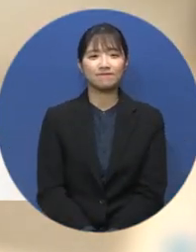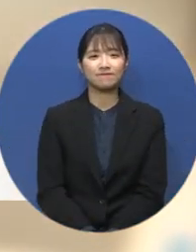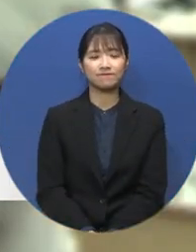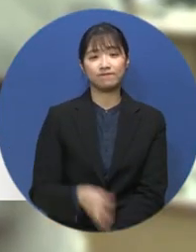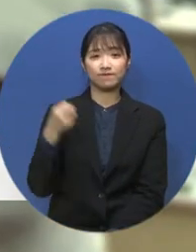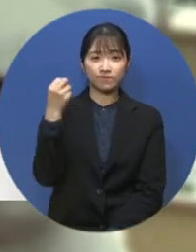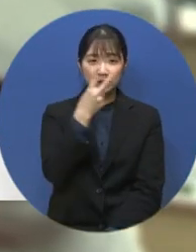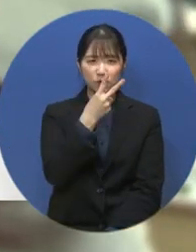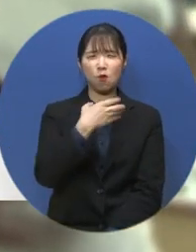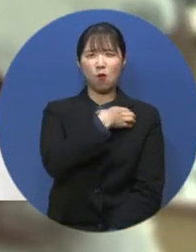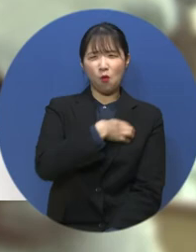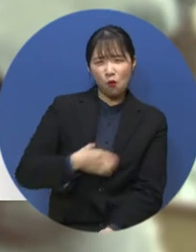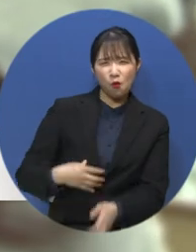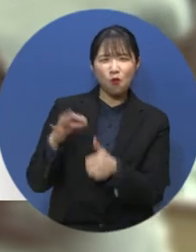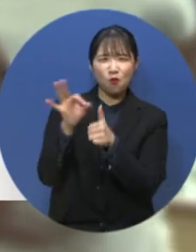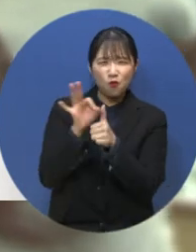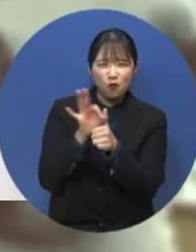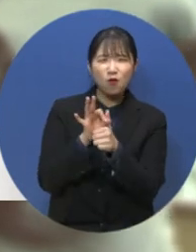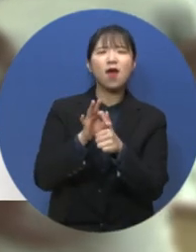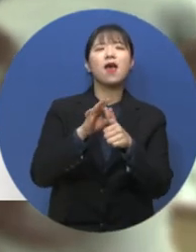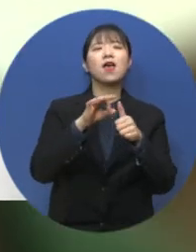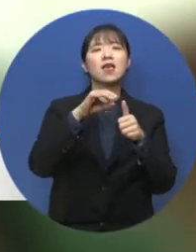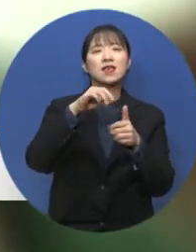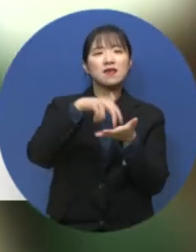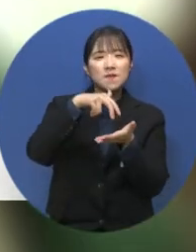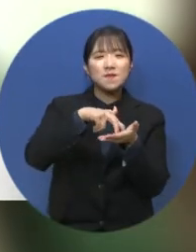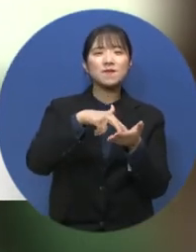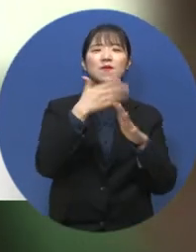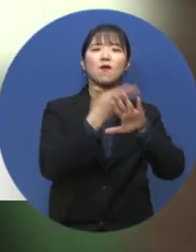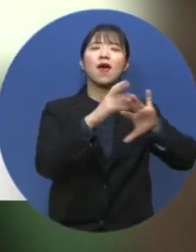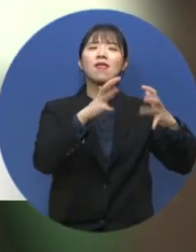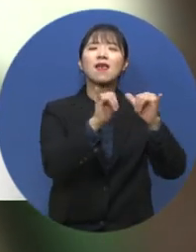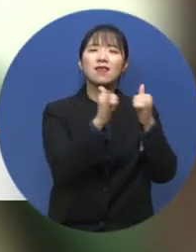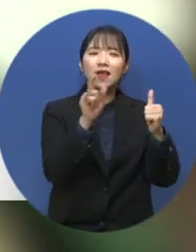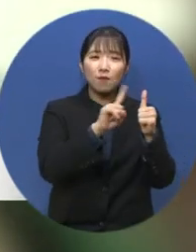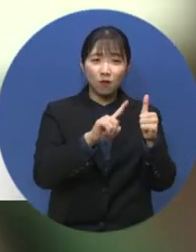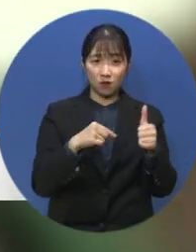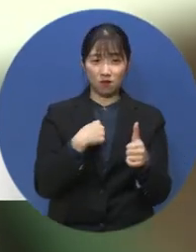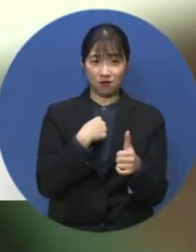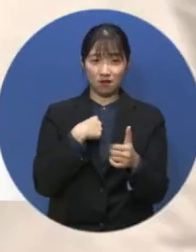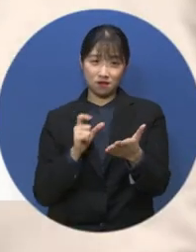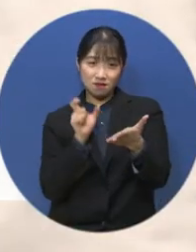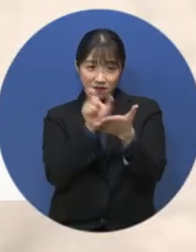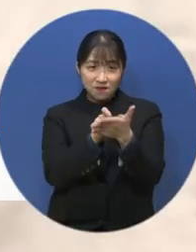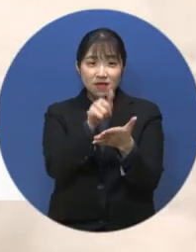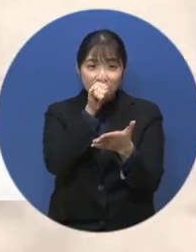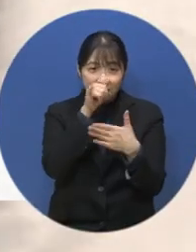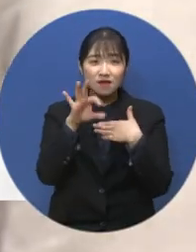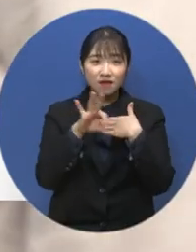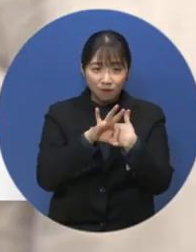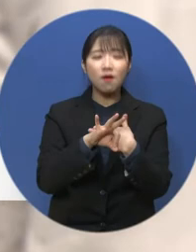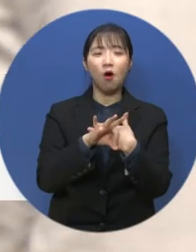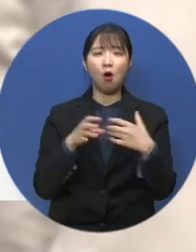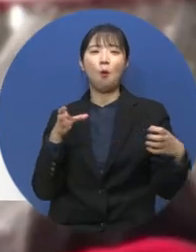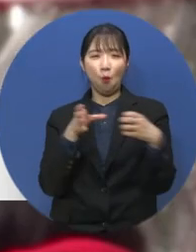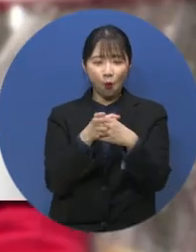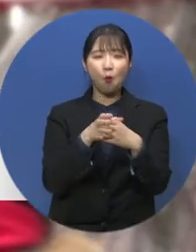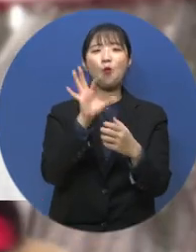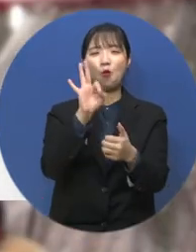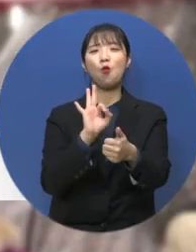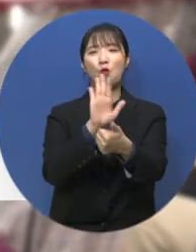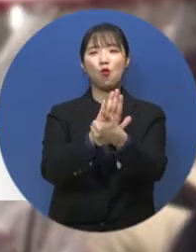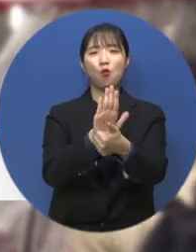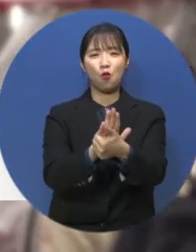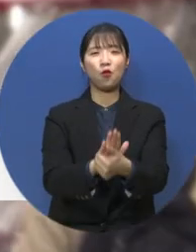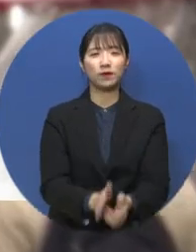이밖에도 기초생활수급자 인 외국인의 세대별 주민등록표 에 표기된 경우 에너지 바우처 세대원의 포함 에 지원할